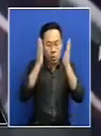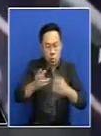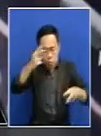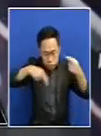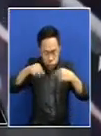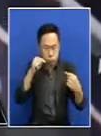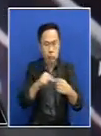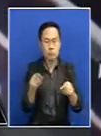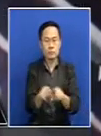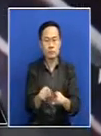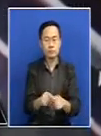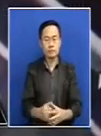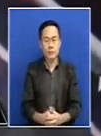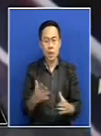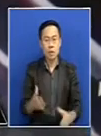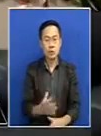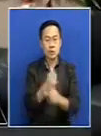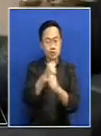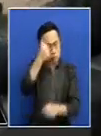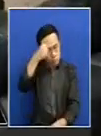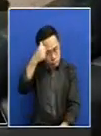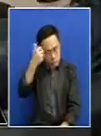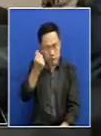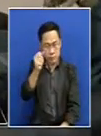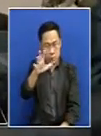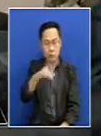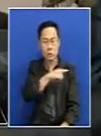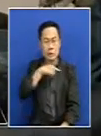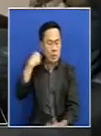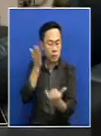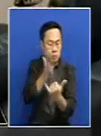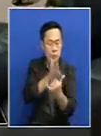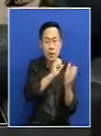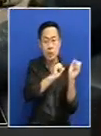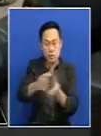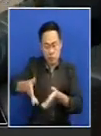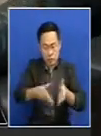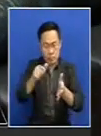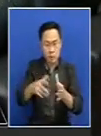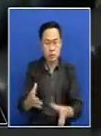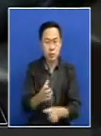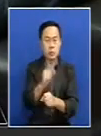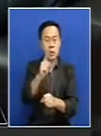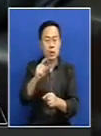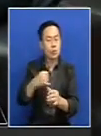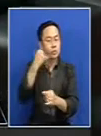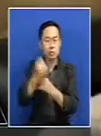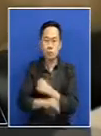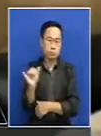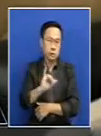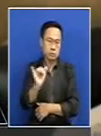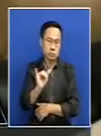ลบทสรุปตลอด15วันของคดีฆ่าหันศพสถานเมืองก็คือคดีนี้ยังจบไม่ล